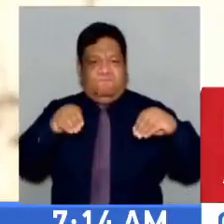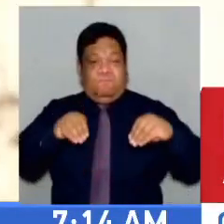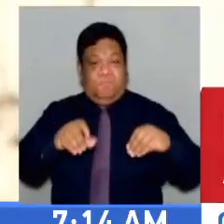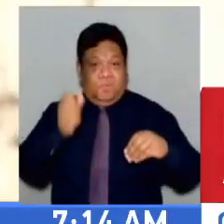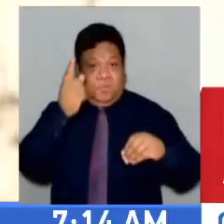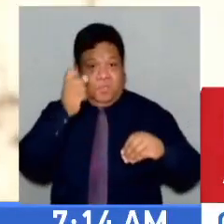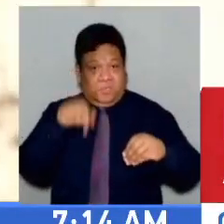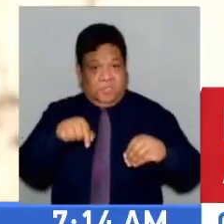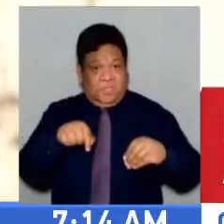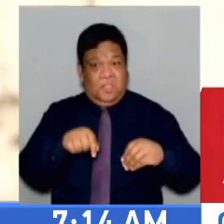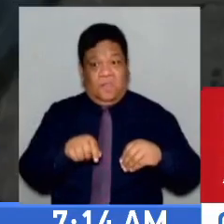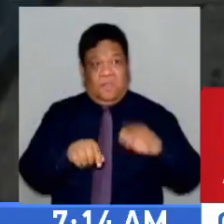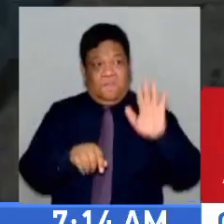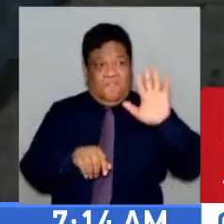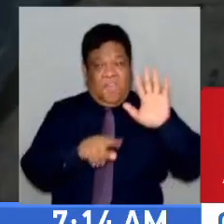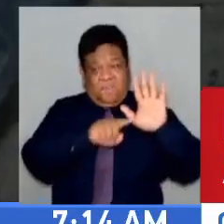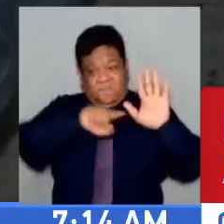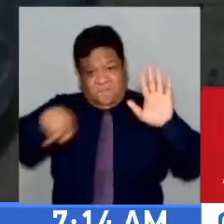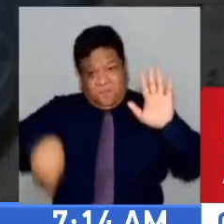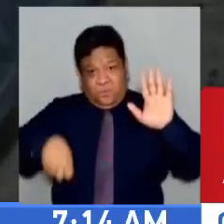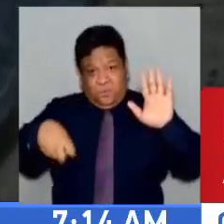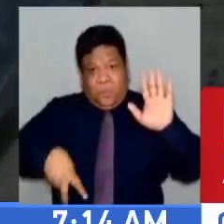water service interruption.